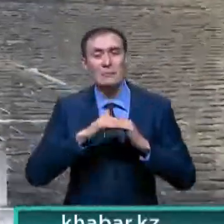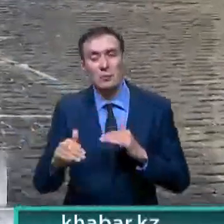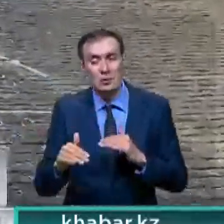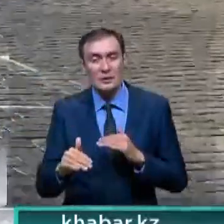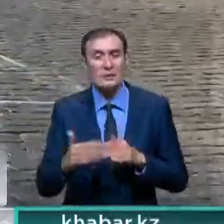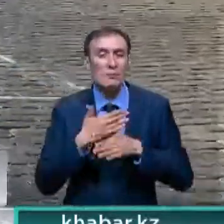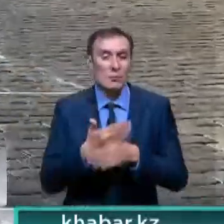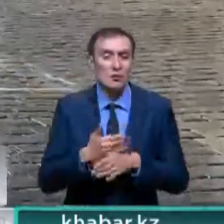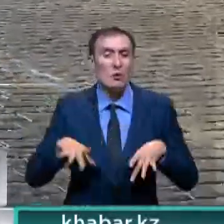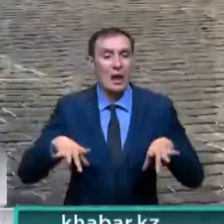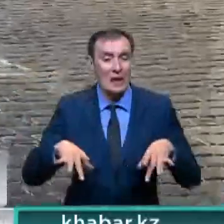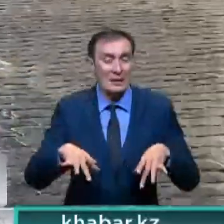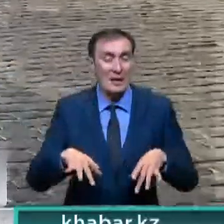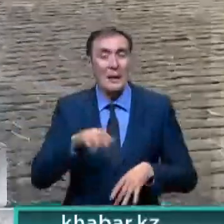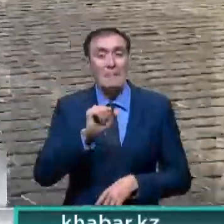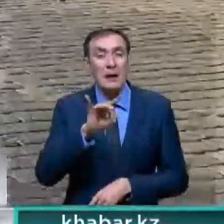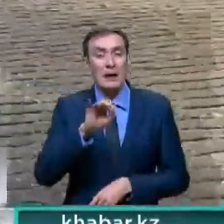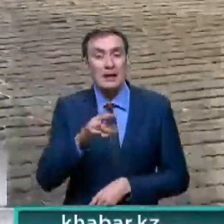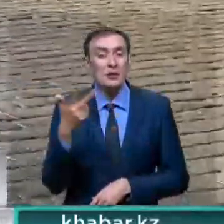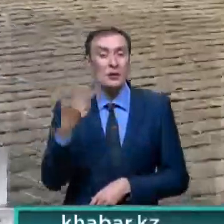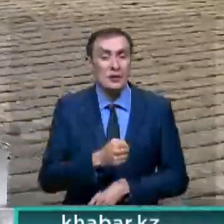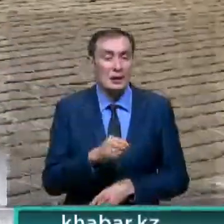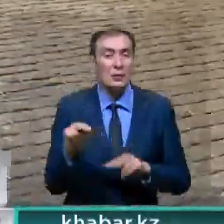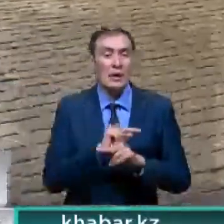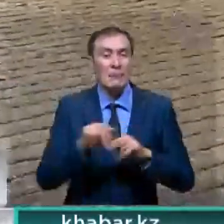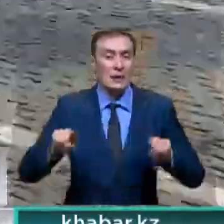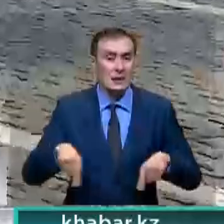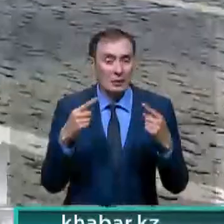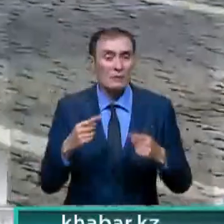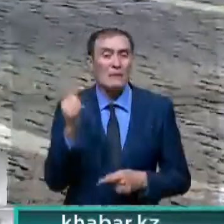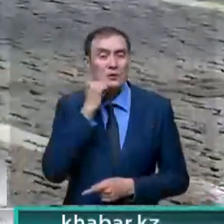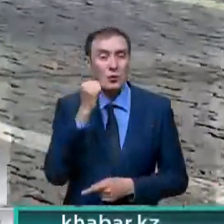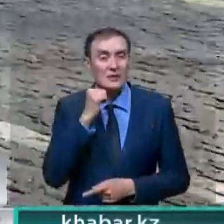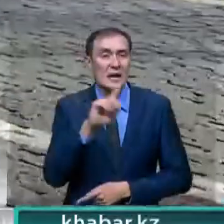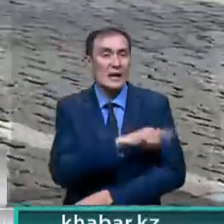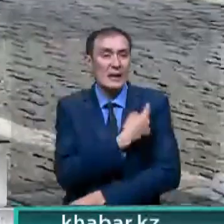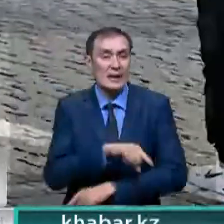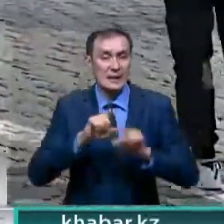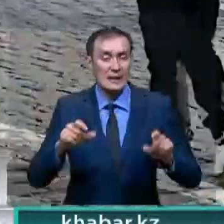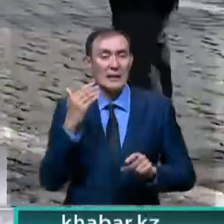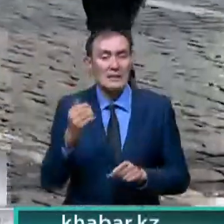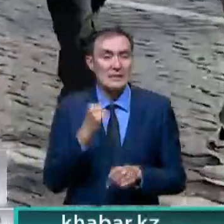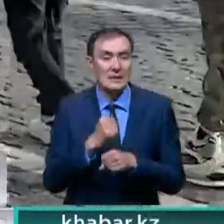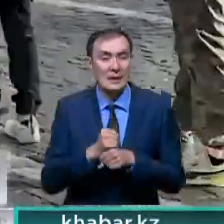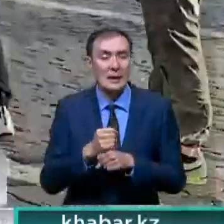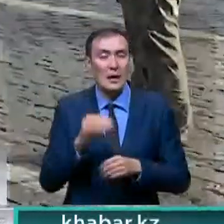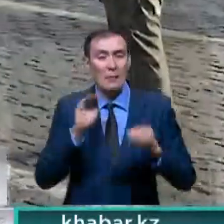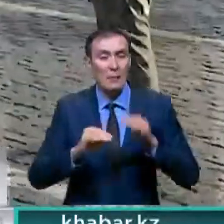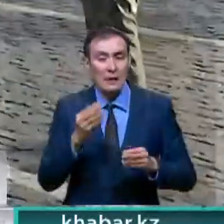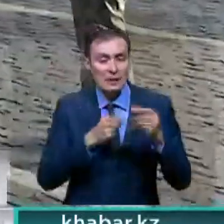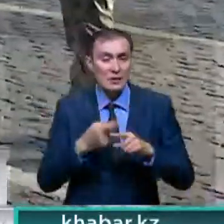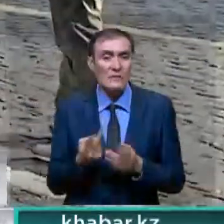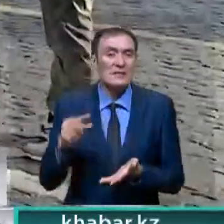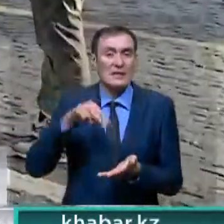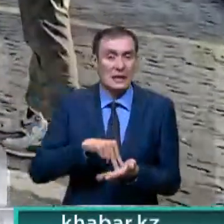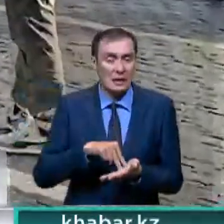еще при помощи коляски. Мария проходит трехнедельную реабилитацию в одной из московских клиник, где ей сделали протезы. Встать на ноги